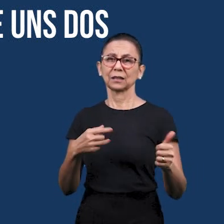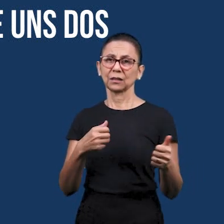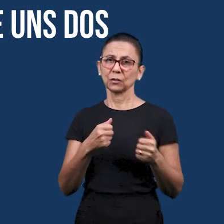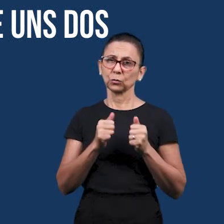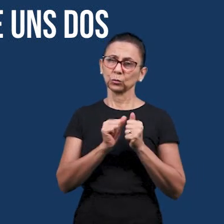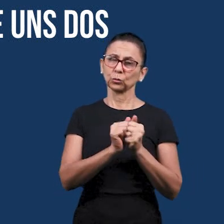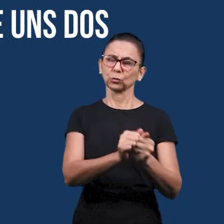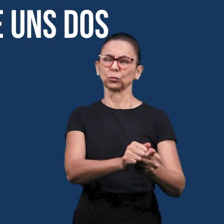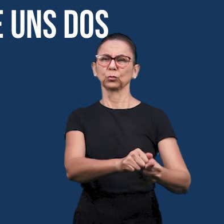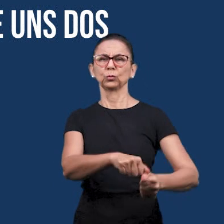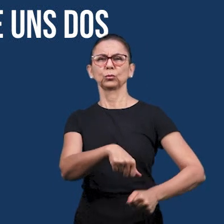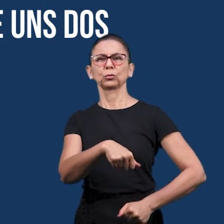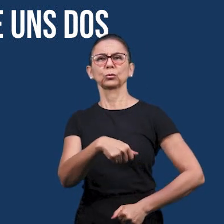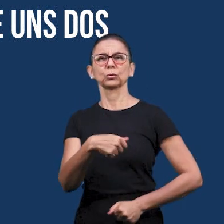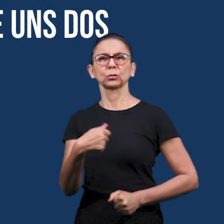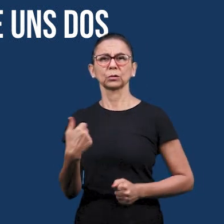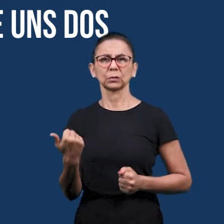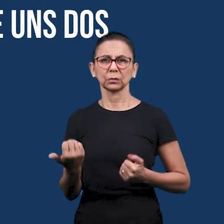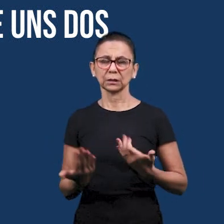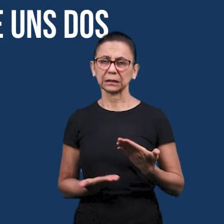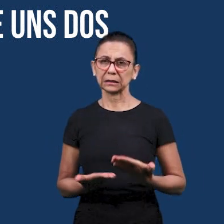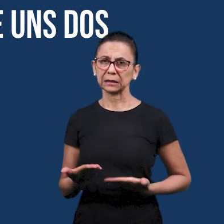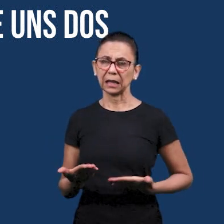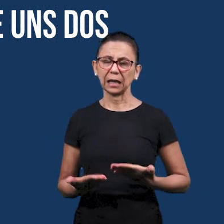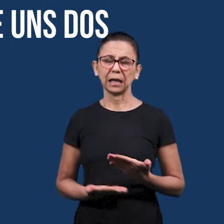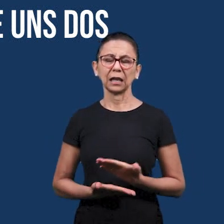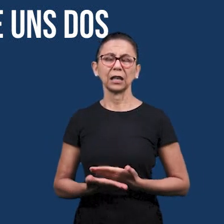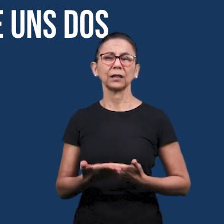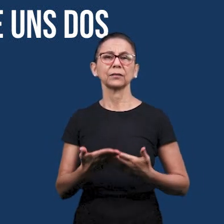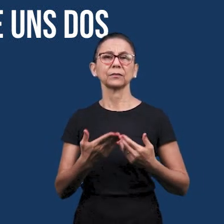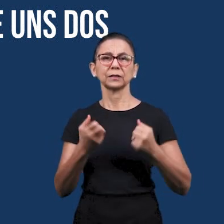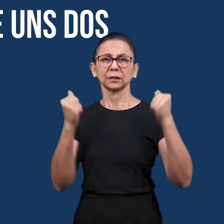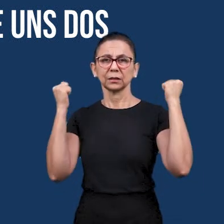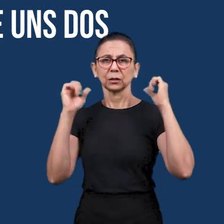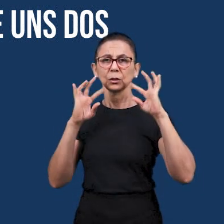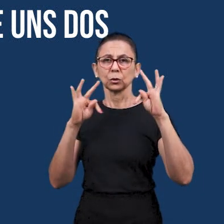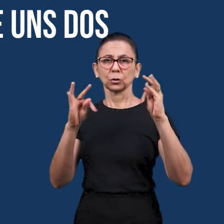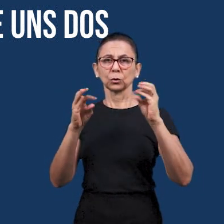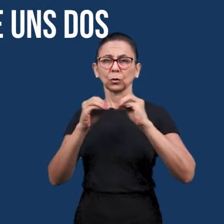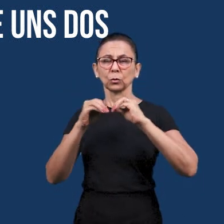63. Я товарищ всем тем, которые